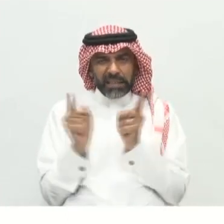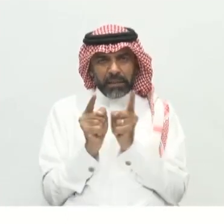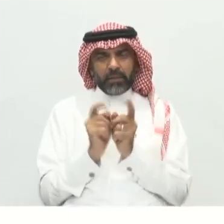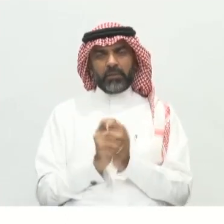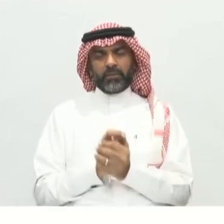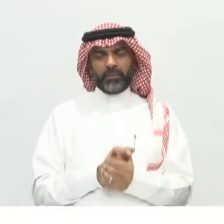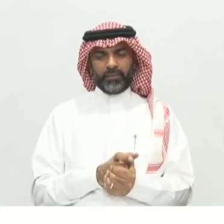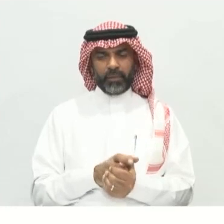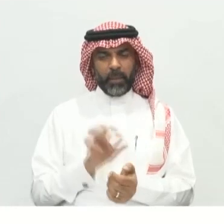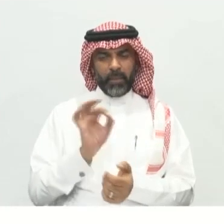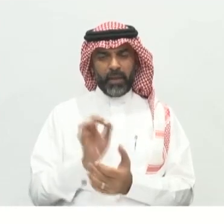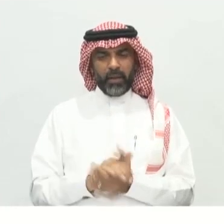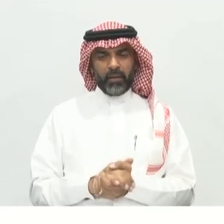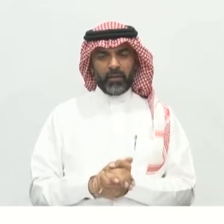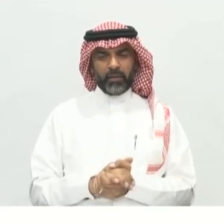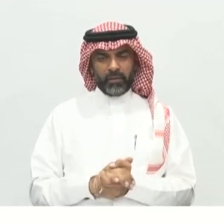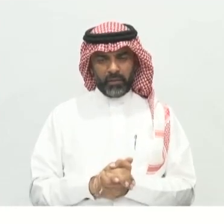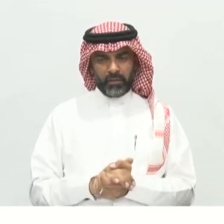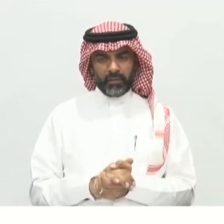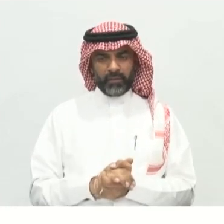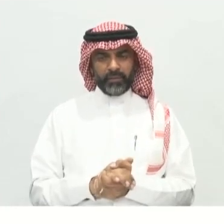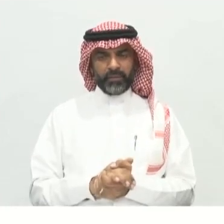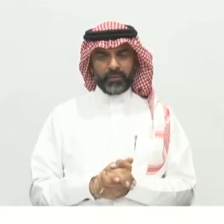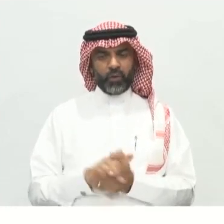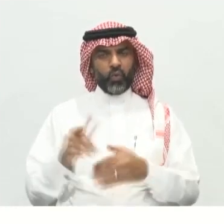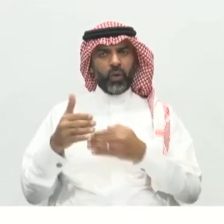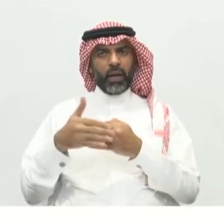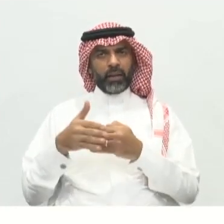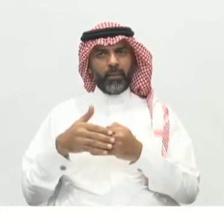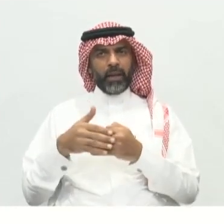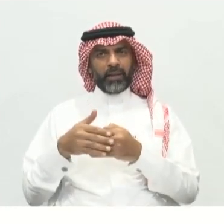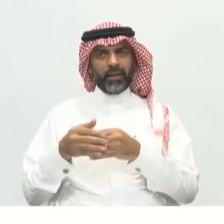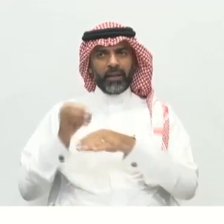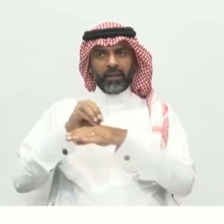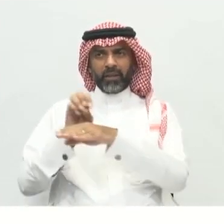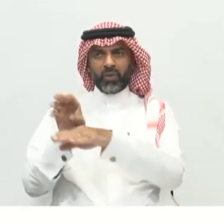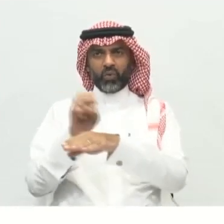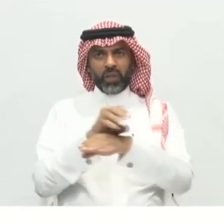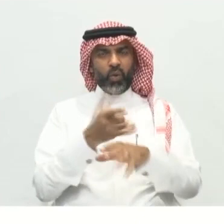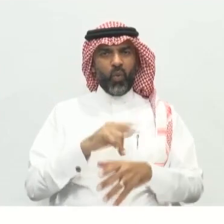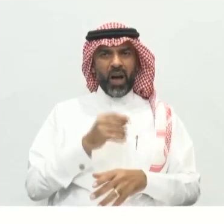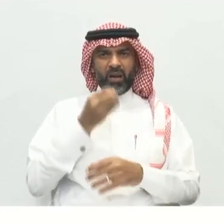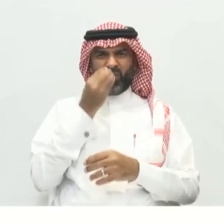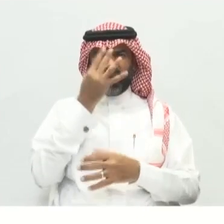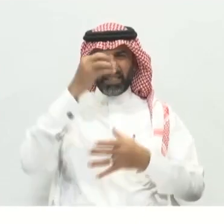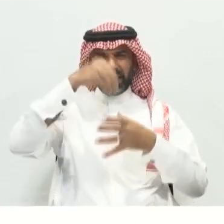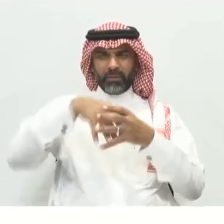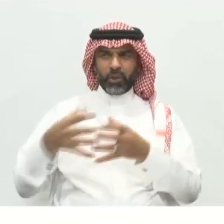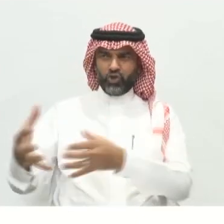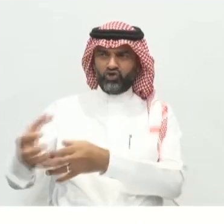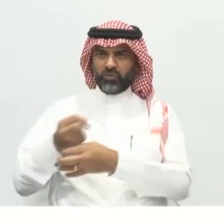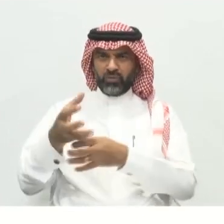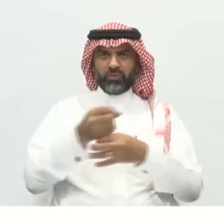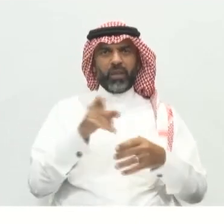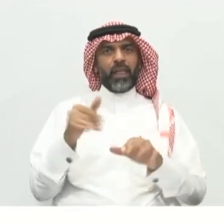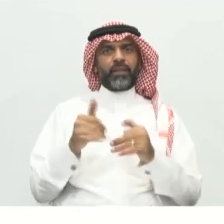تشمل امثلتها الخدمات اللوجستيه وخدمات التوصيل وجمع النفايات وكذلك تعرفنا على مشكله